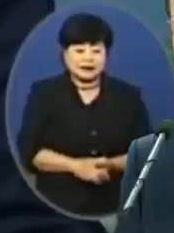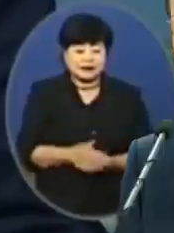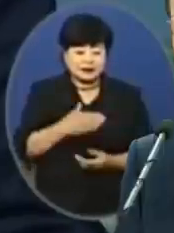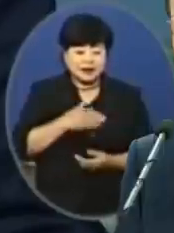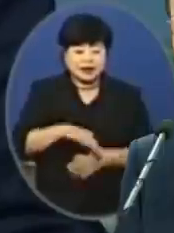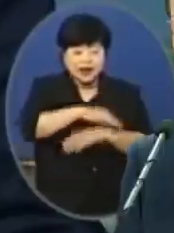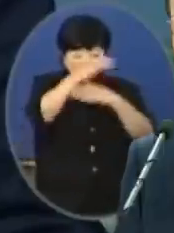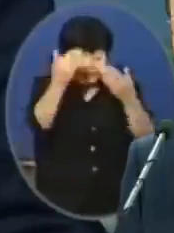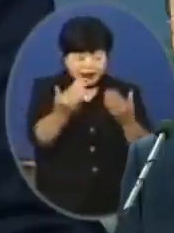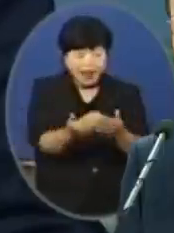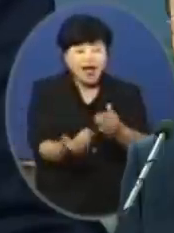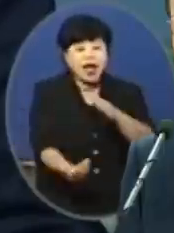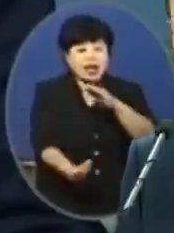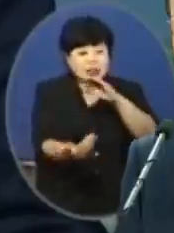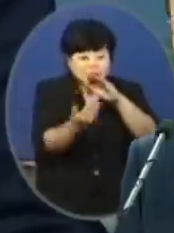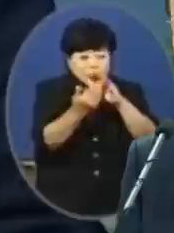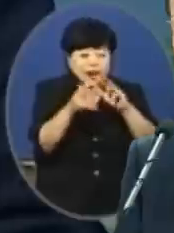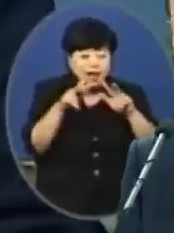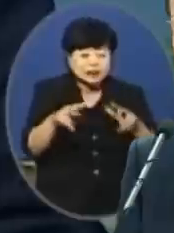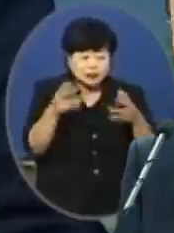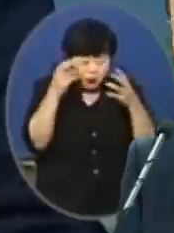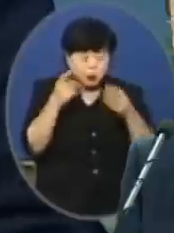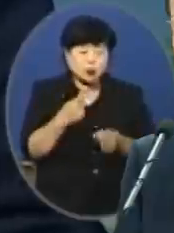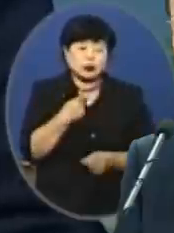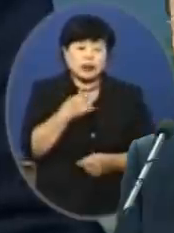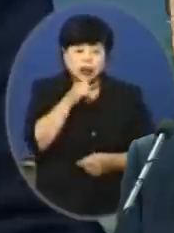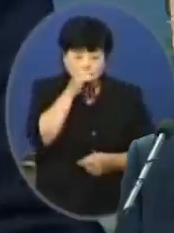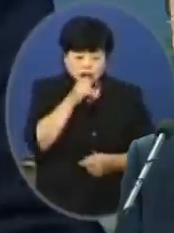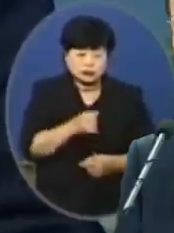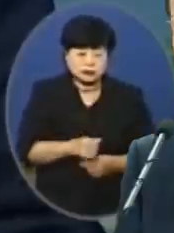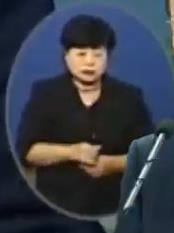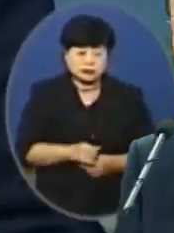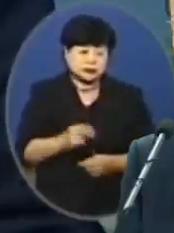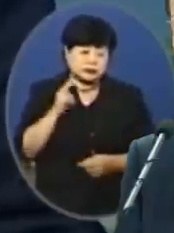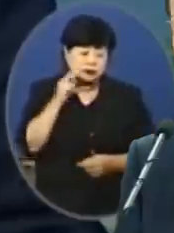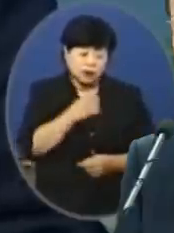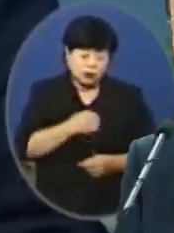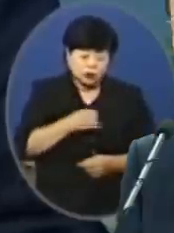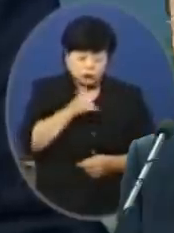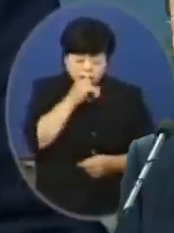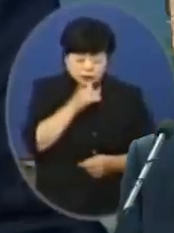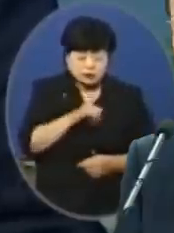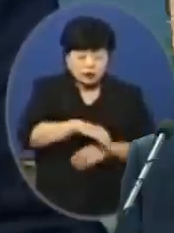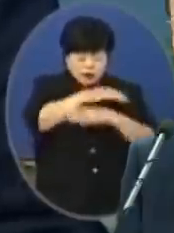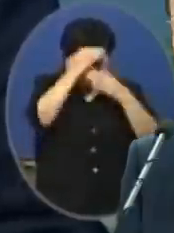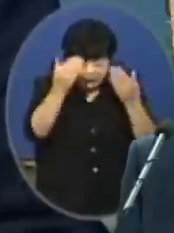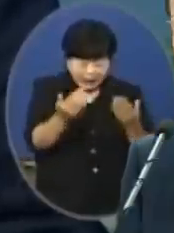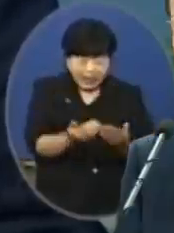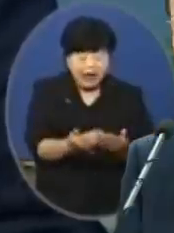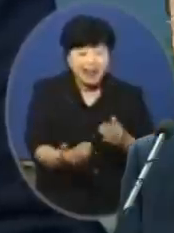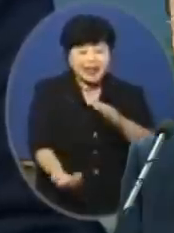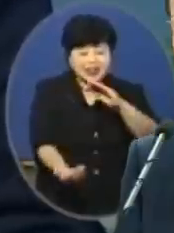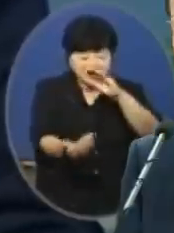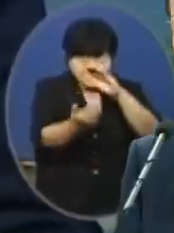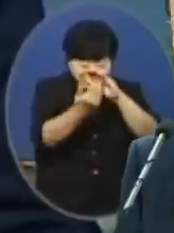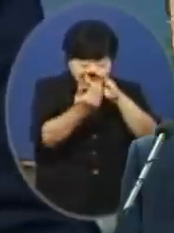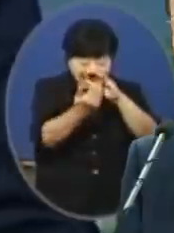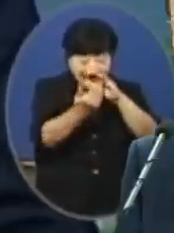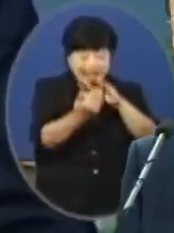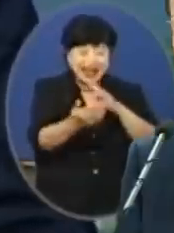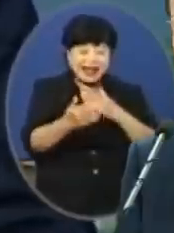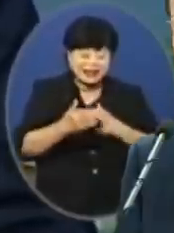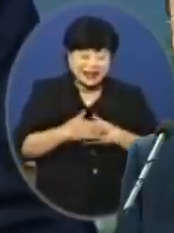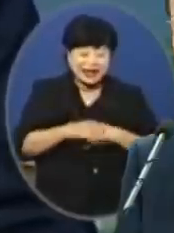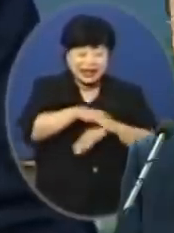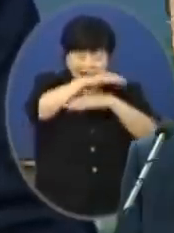내가 다 이루었다. 지금 고통스러워서 극치의 괴로움 속에 있으면서도 우리 보고 하신 말씀인 것입니다. 내가